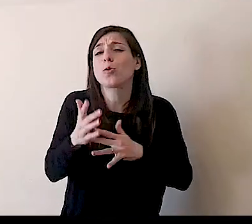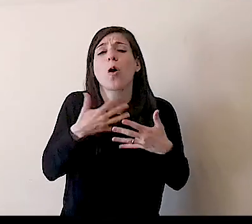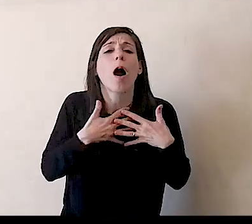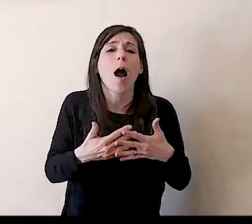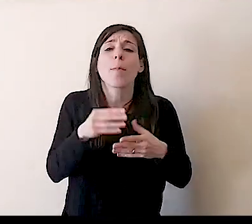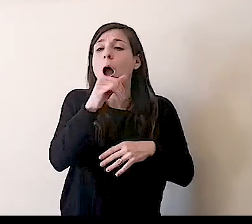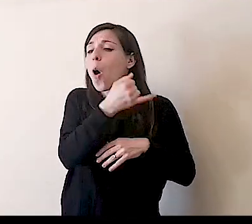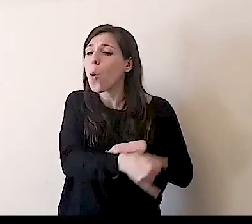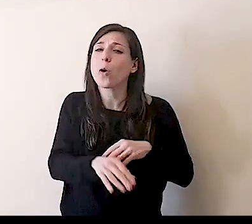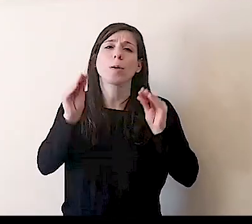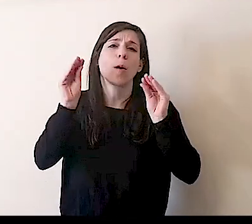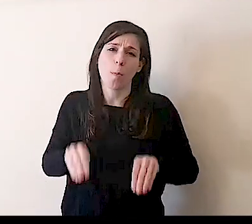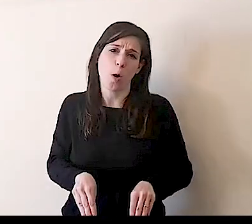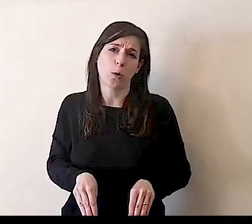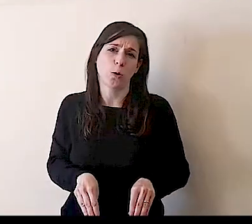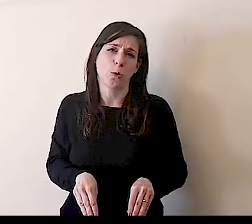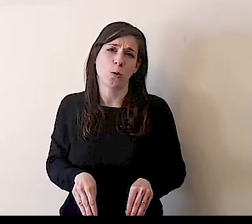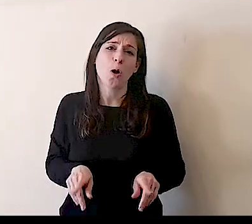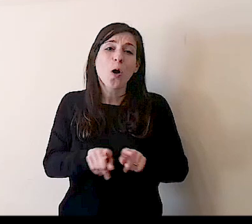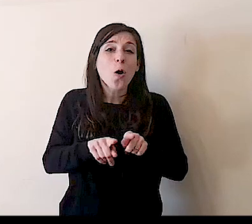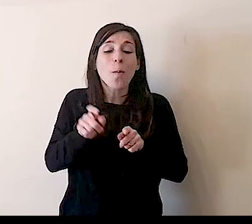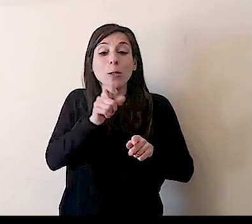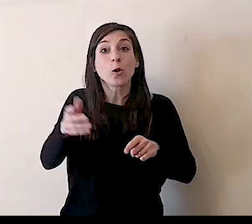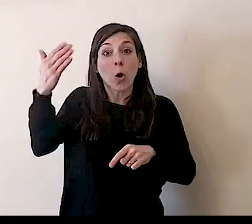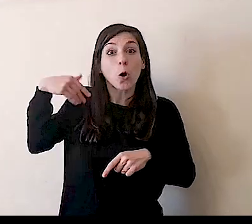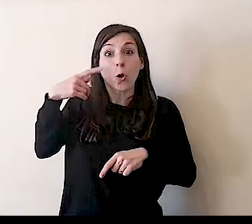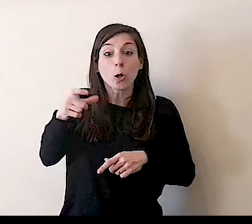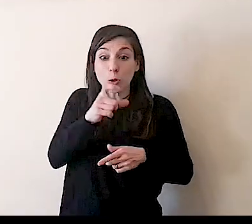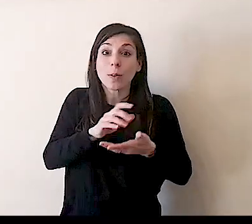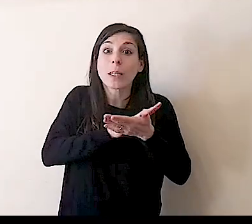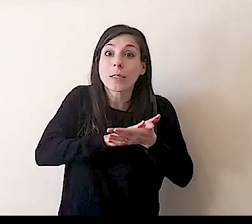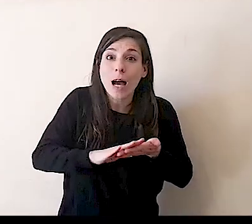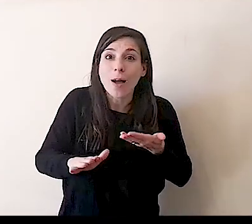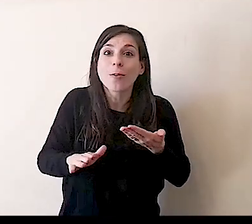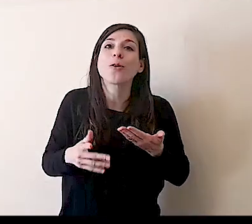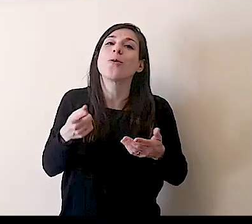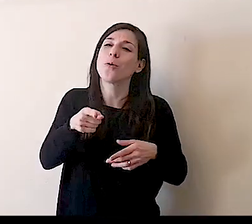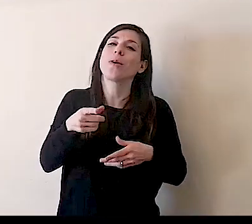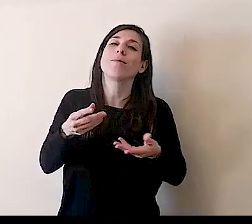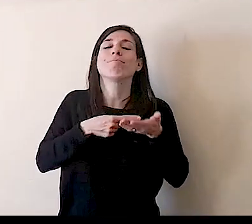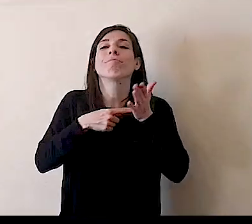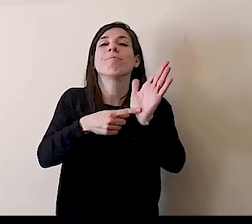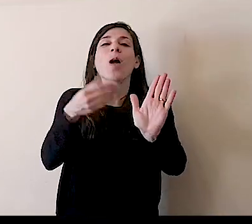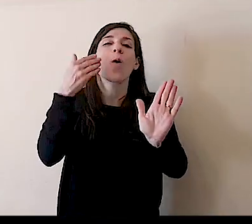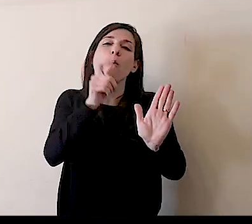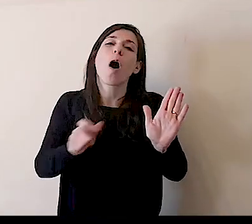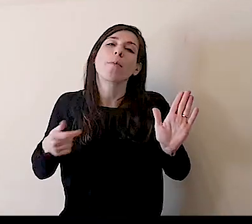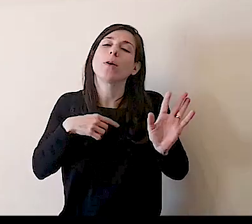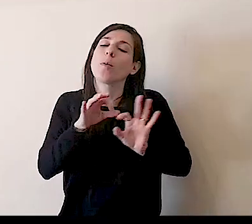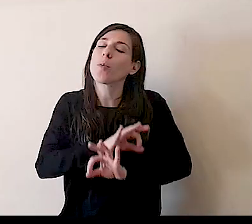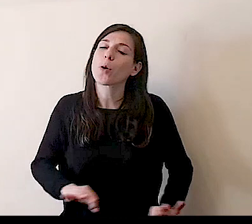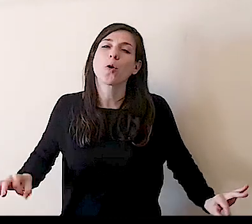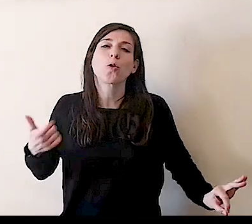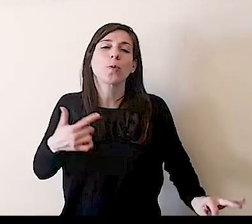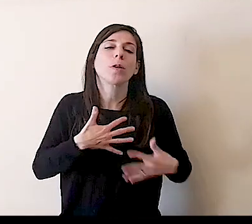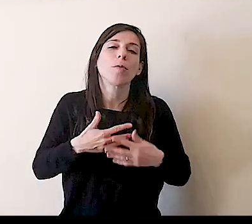posto come fece quel giorno per far capire agli uomini che lui era disposto a tutto pur di volergli bene